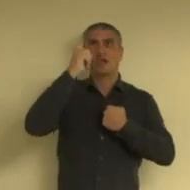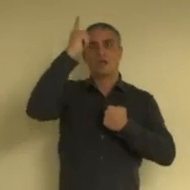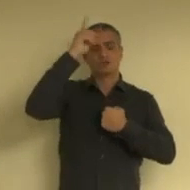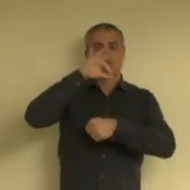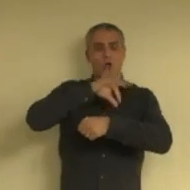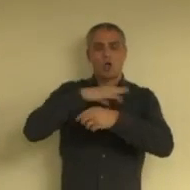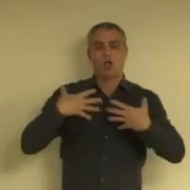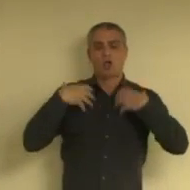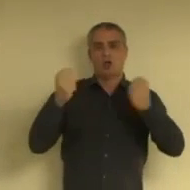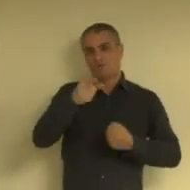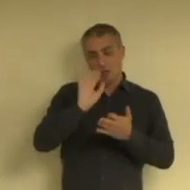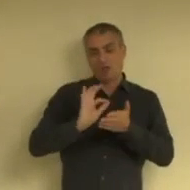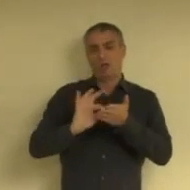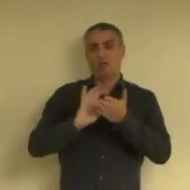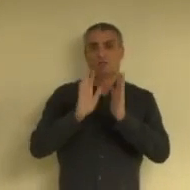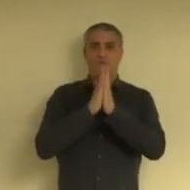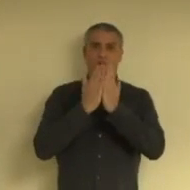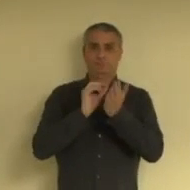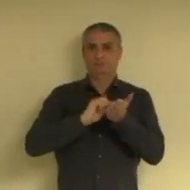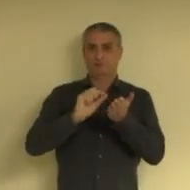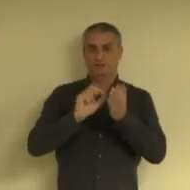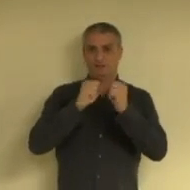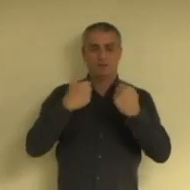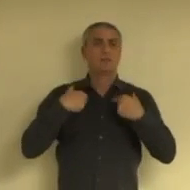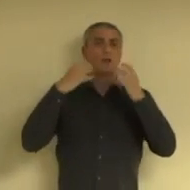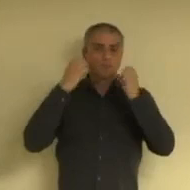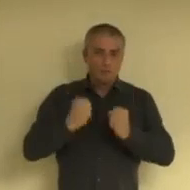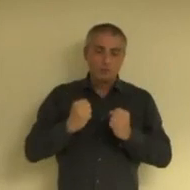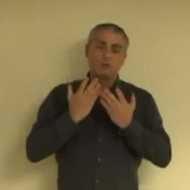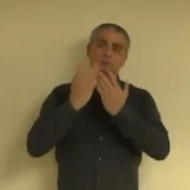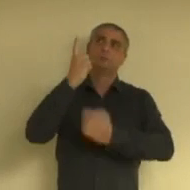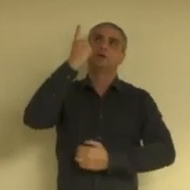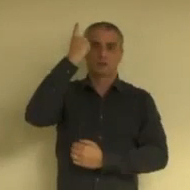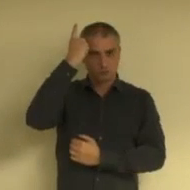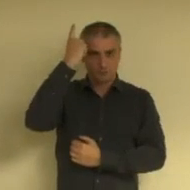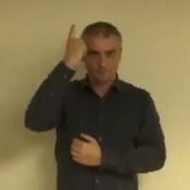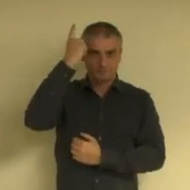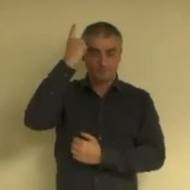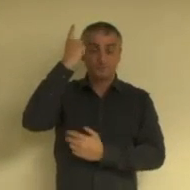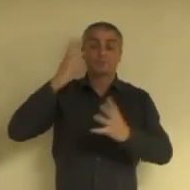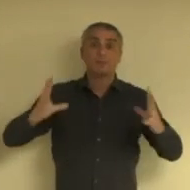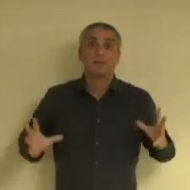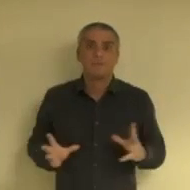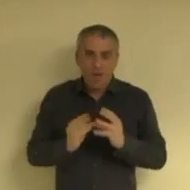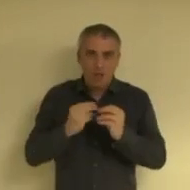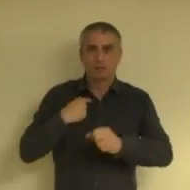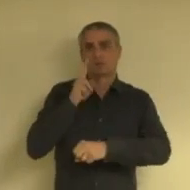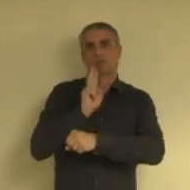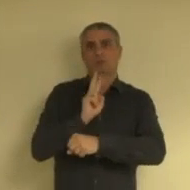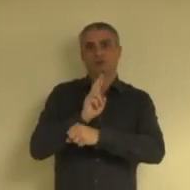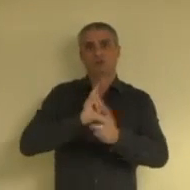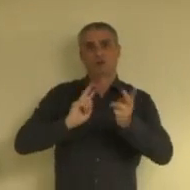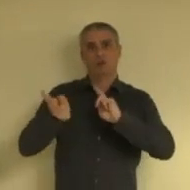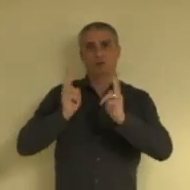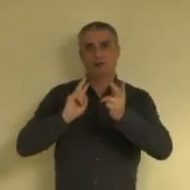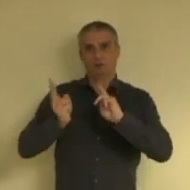רופאך. כך כתוב בספרים. אני בטוח שבעזרת השם, ביחד נשמור